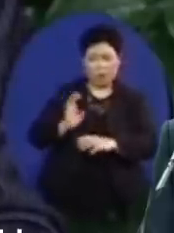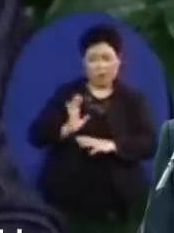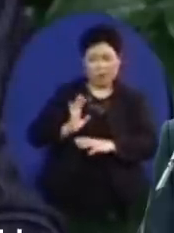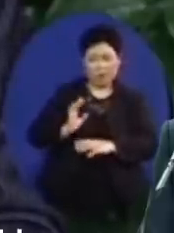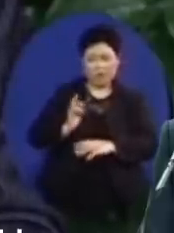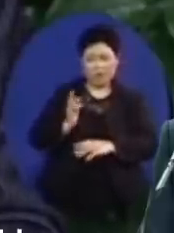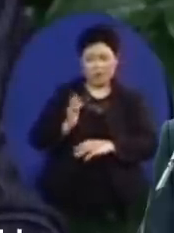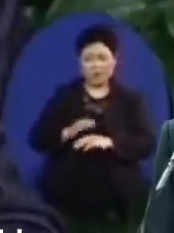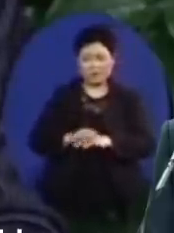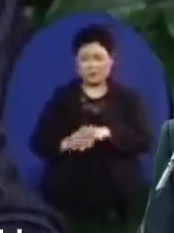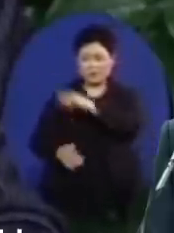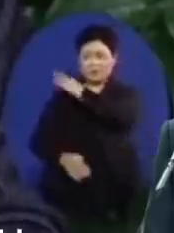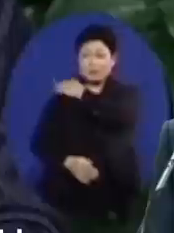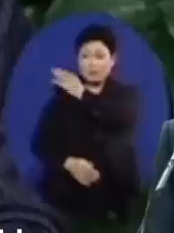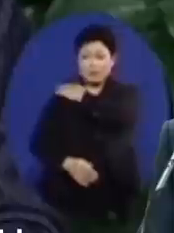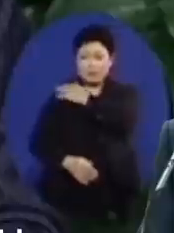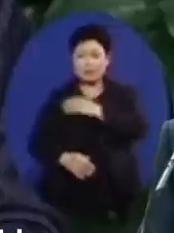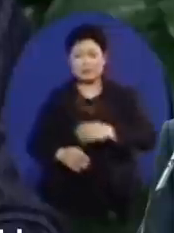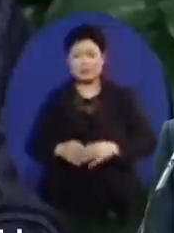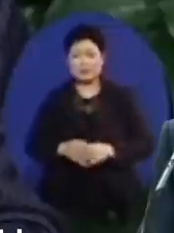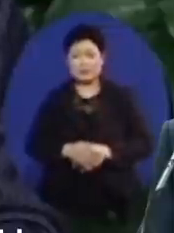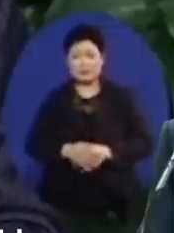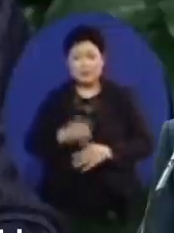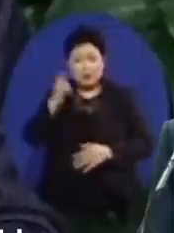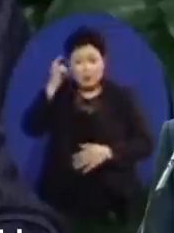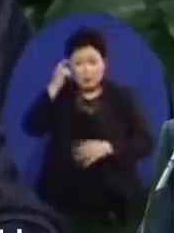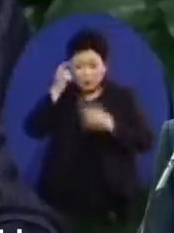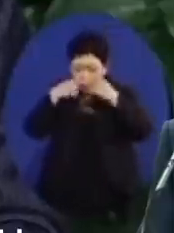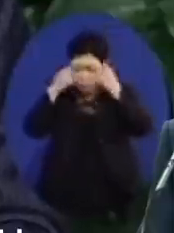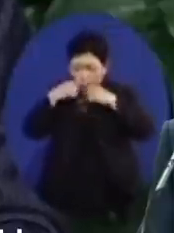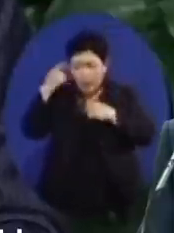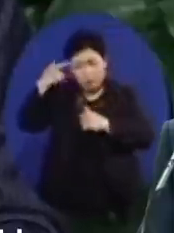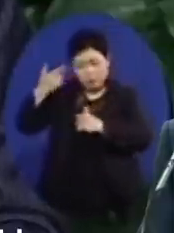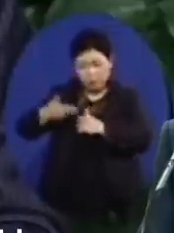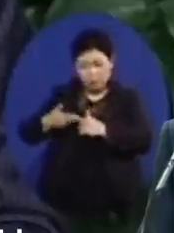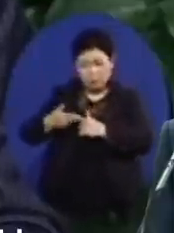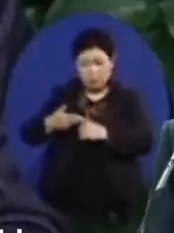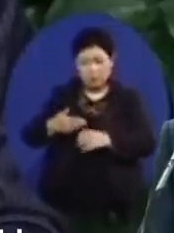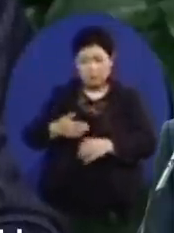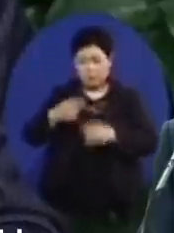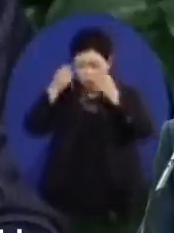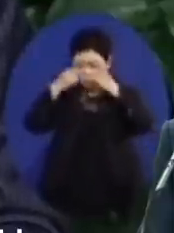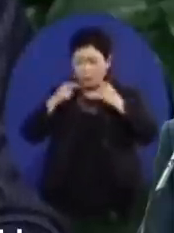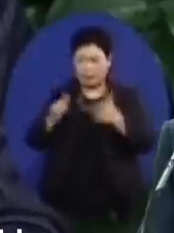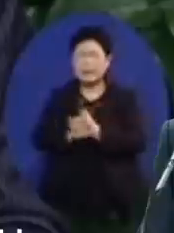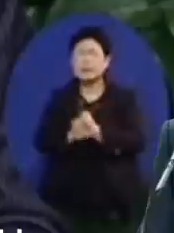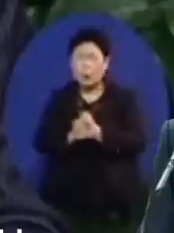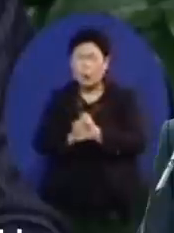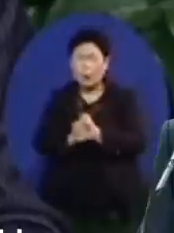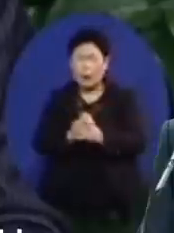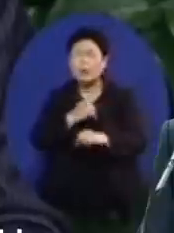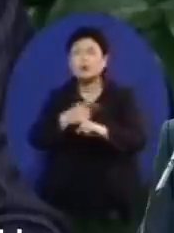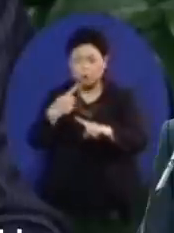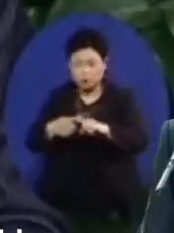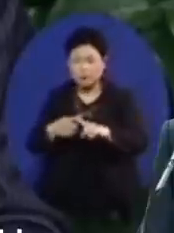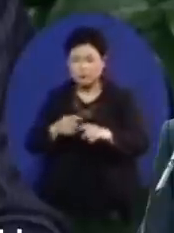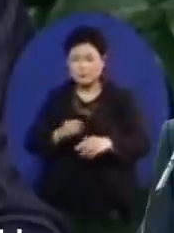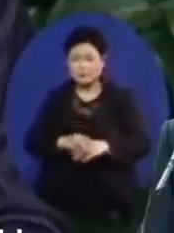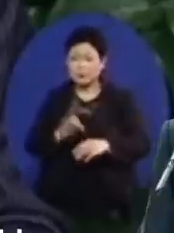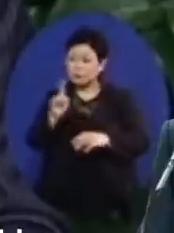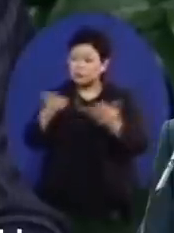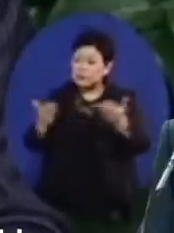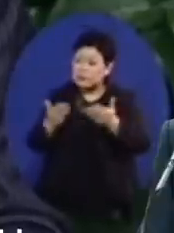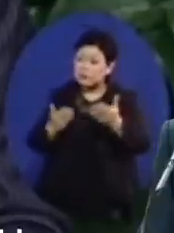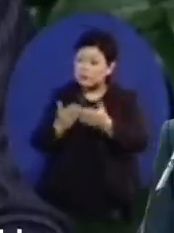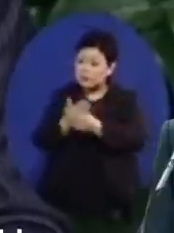그 날 보고 왜 우느냐 그래요. 그냥 우는 것이 아니라 기도한다고. 그 무슨 일이